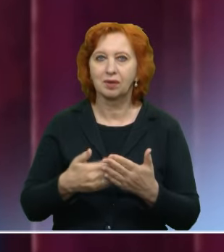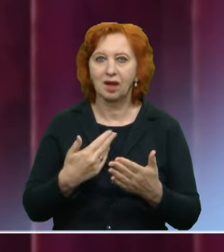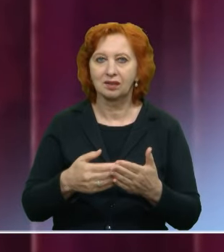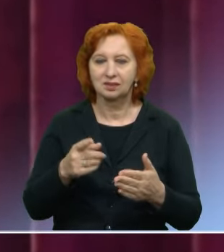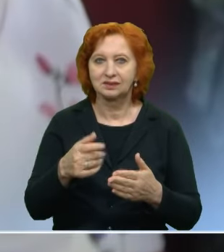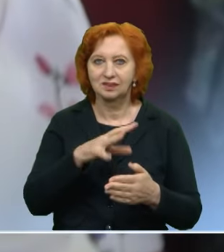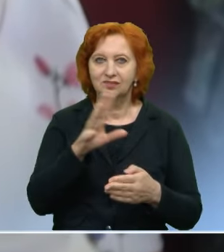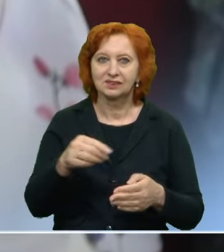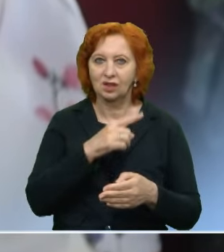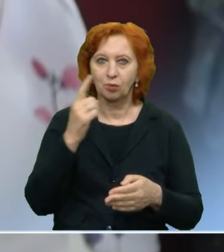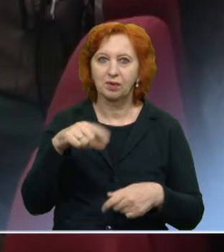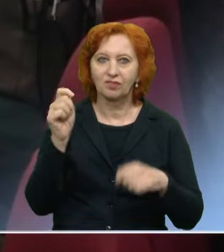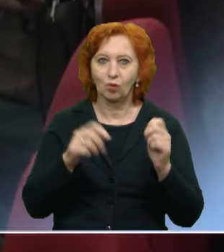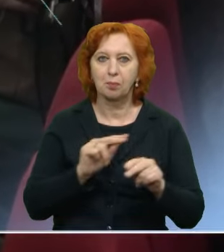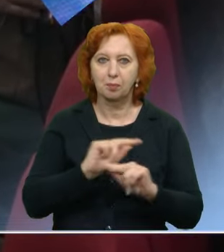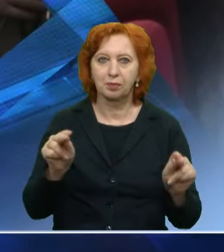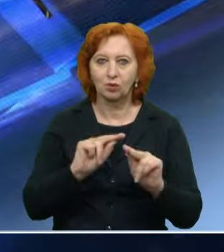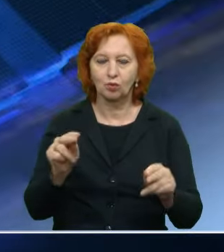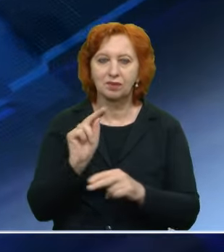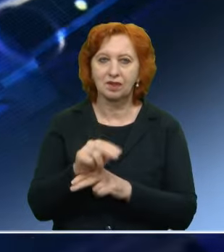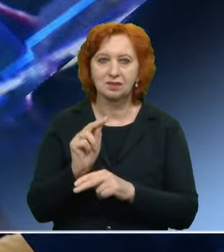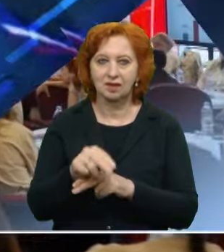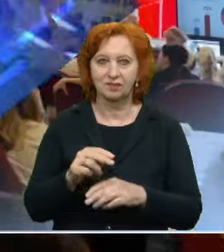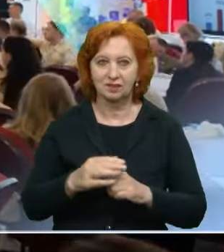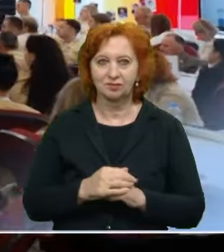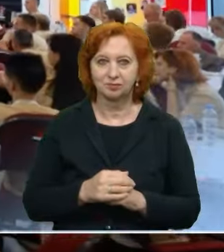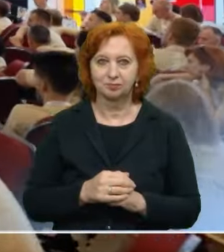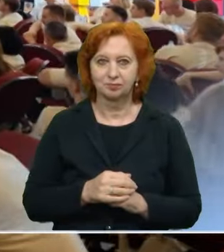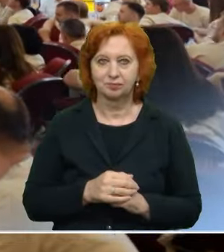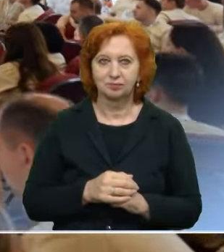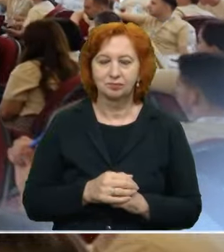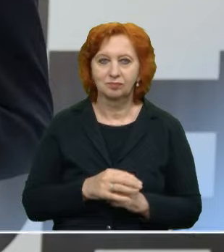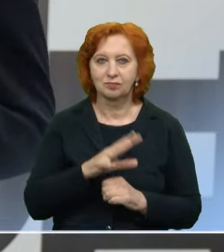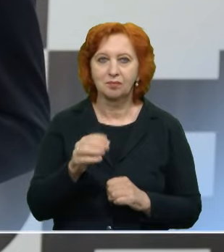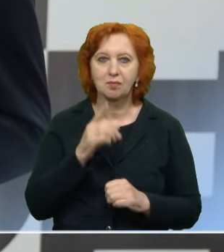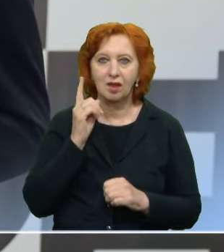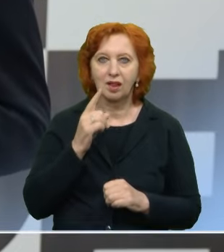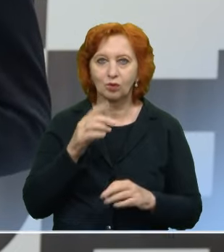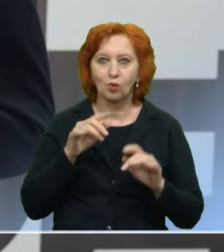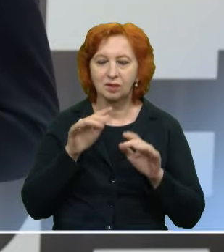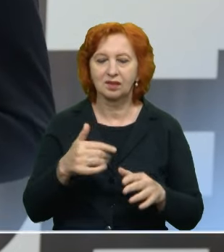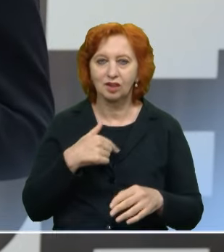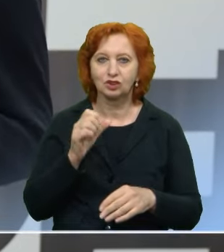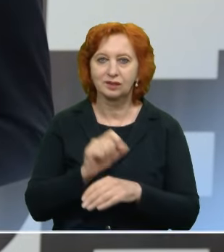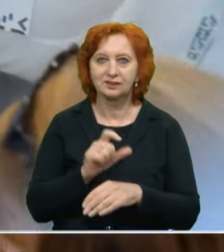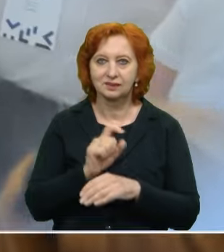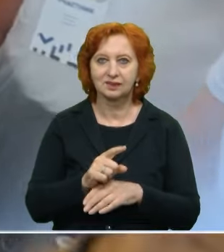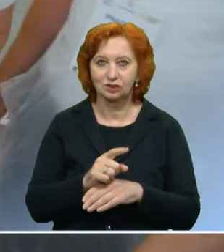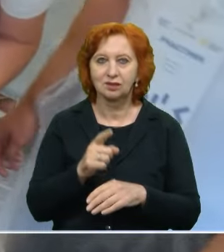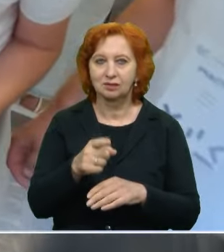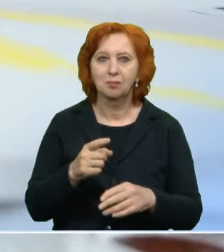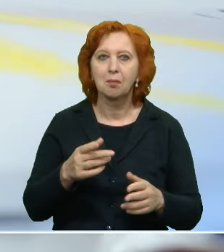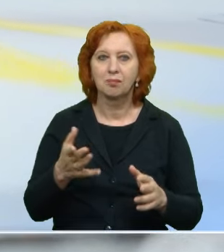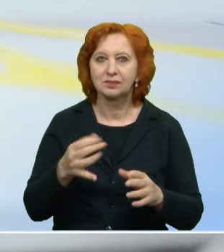проходит Всероссийский форум педагогов-наставников. Дело молодое. Наша задача здесь ребят прокачать.